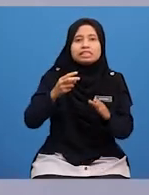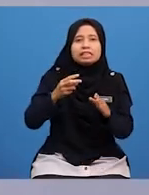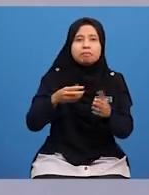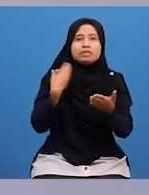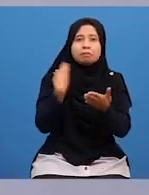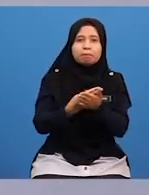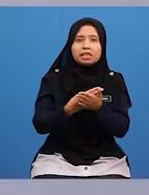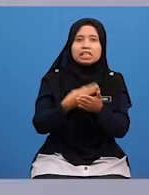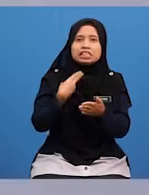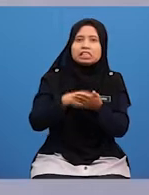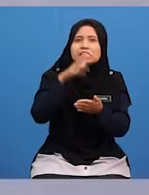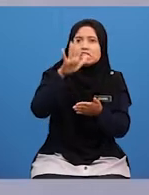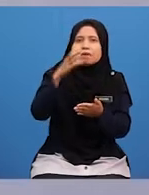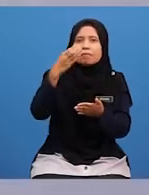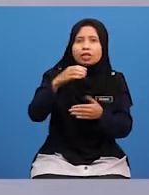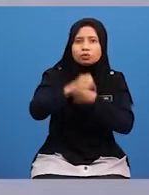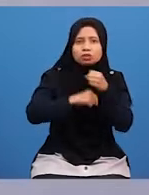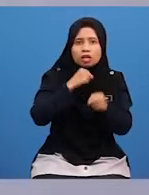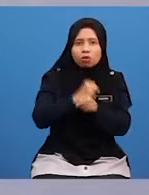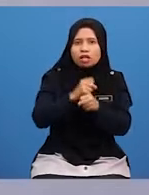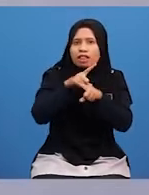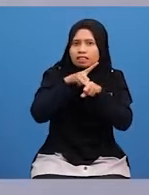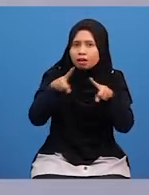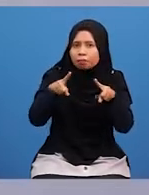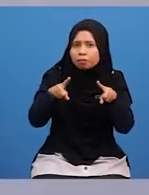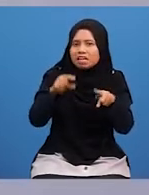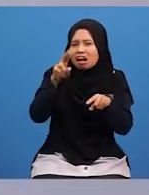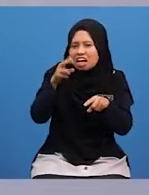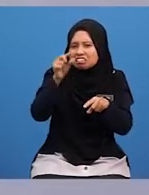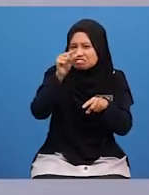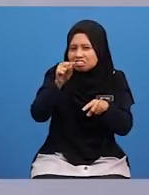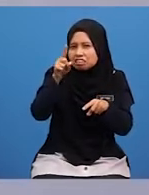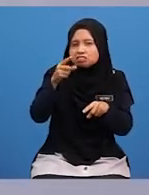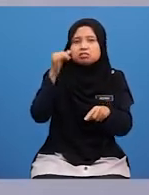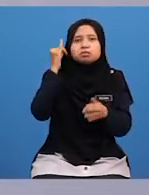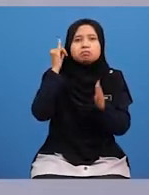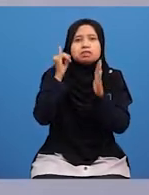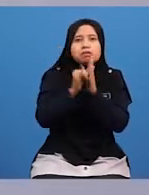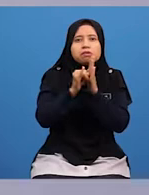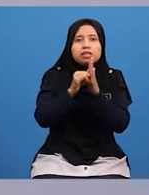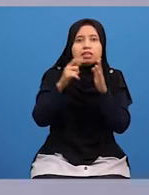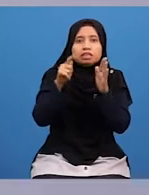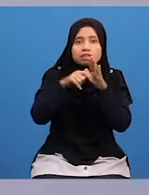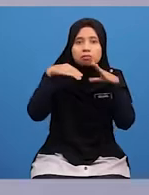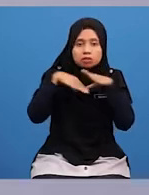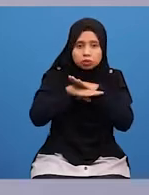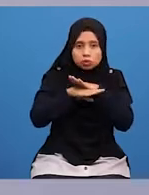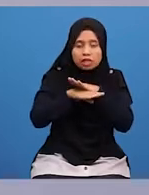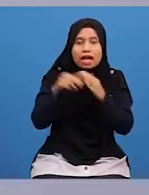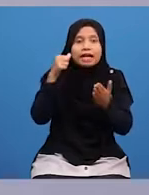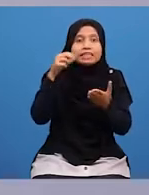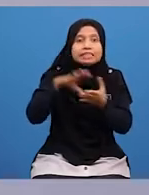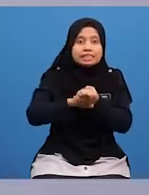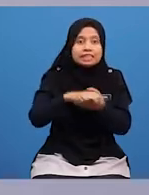selama 950 tahun. Tetapi hanya sedikit yang beriman, termasuklah isteri